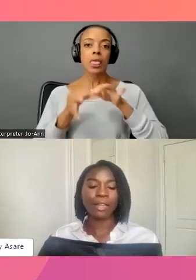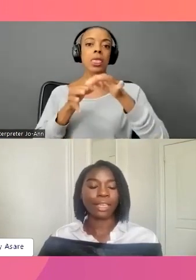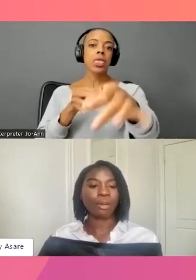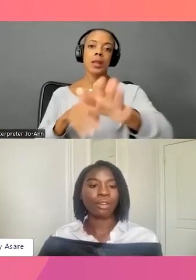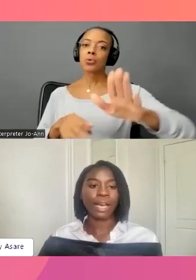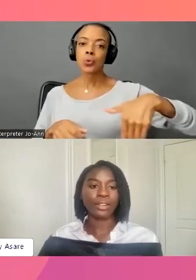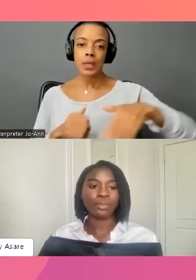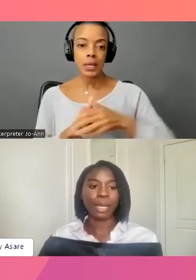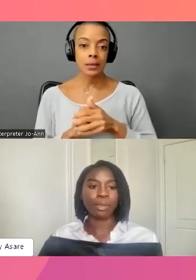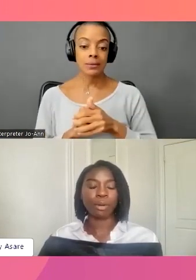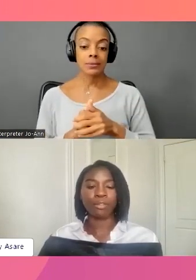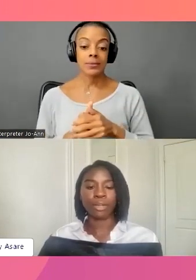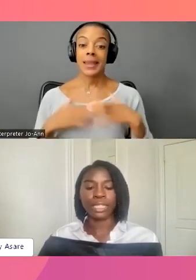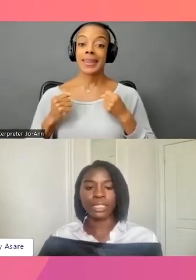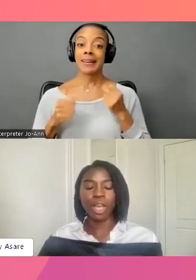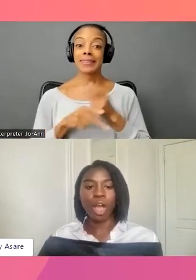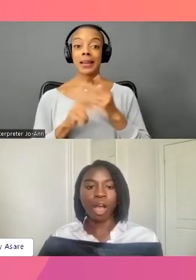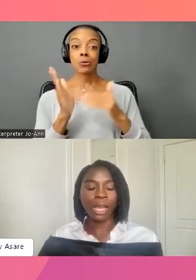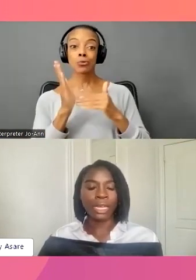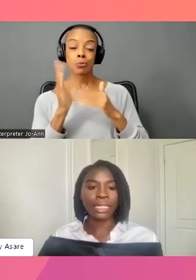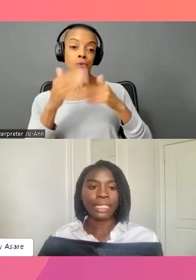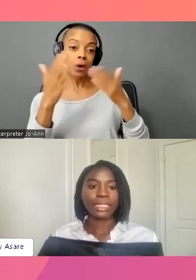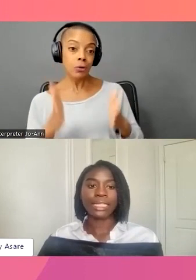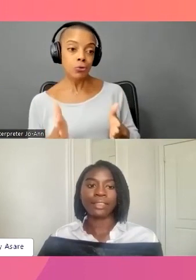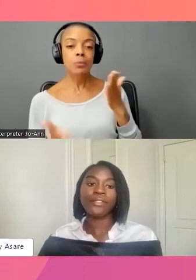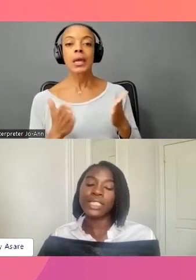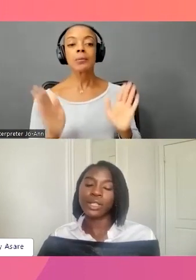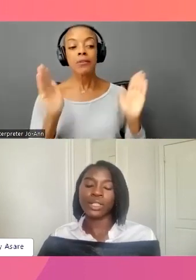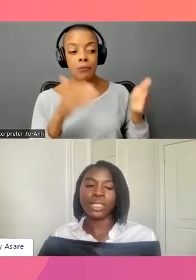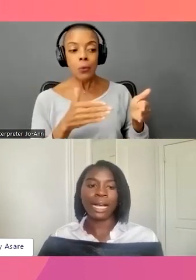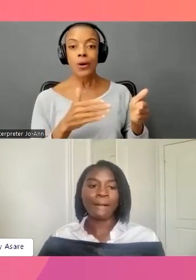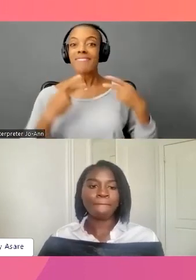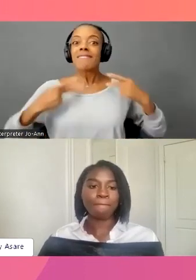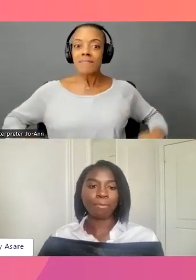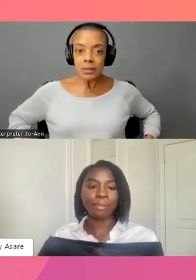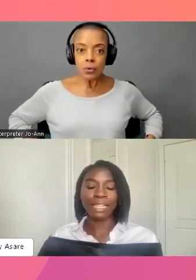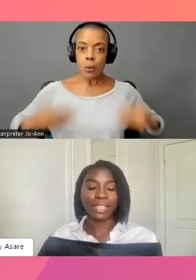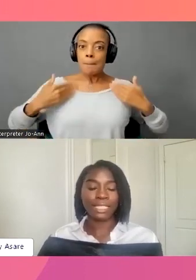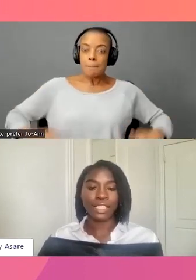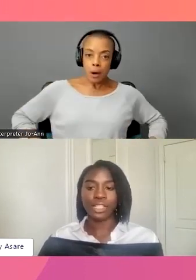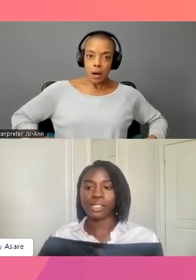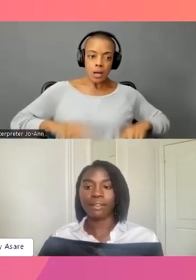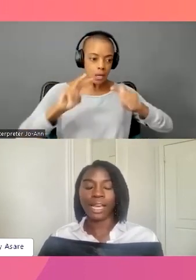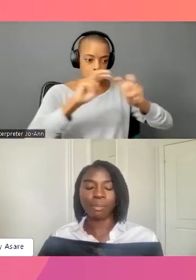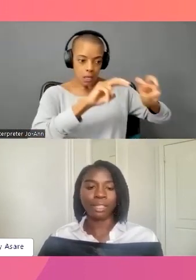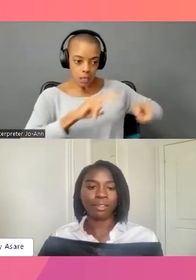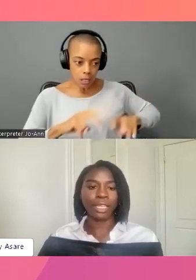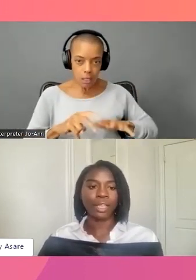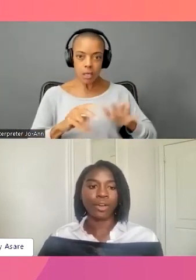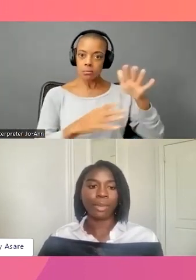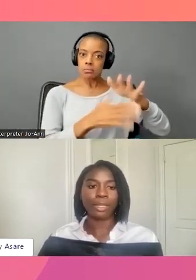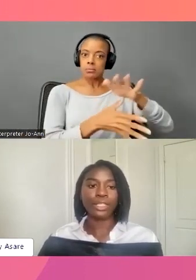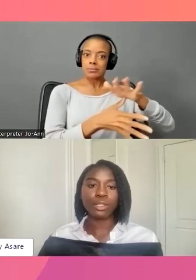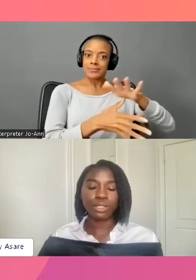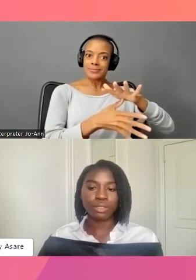demandée et lorsqu'elle est demandée, ça peut être trop tard pour éviter des retombées importantes sur la santé. Parce que